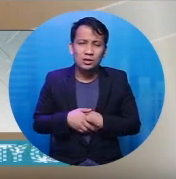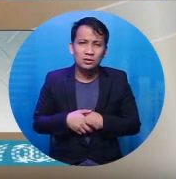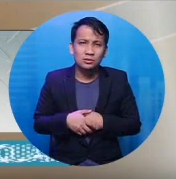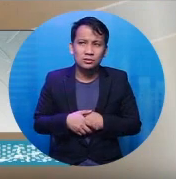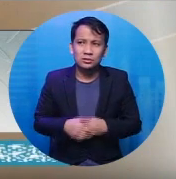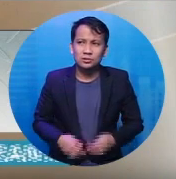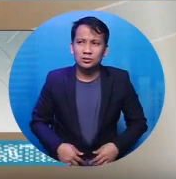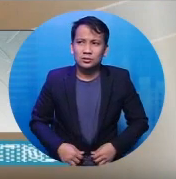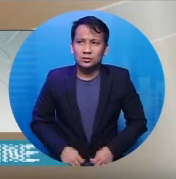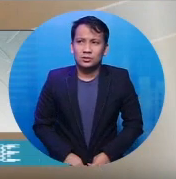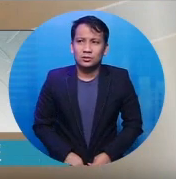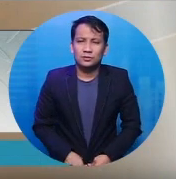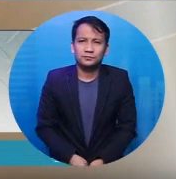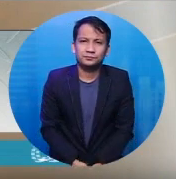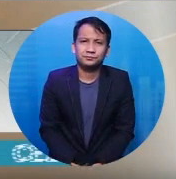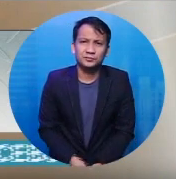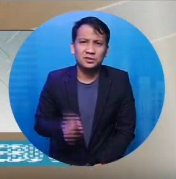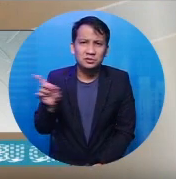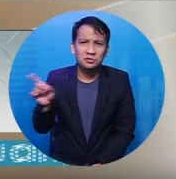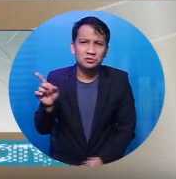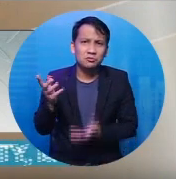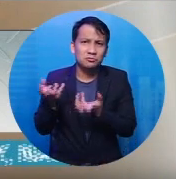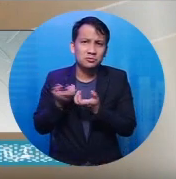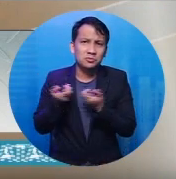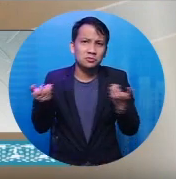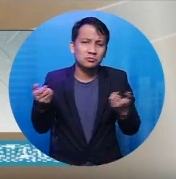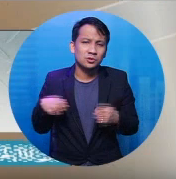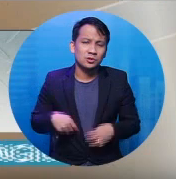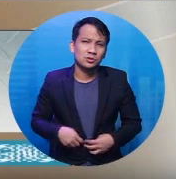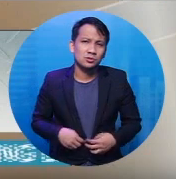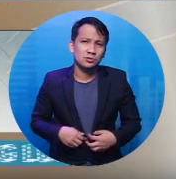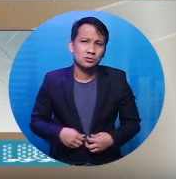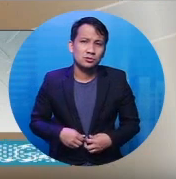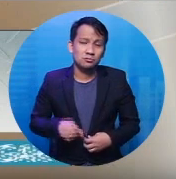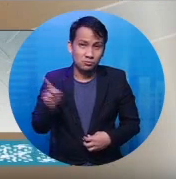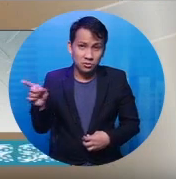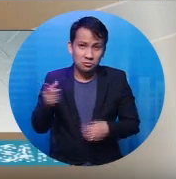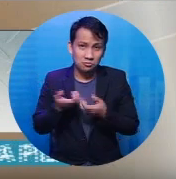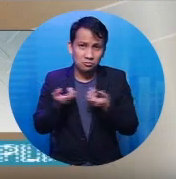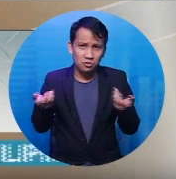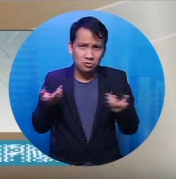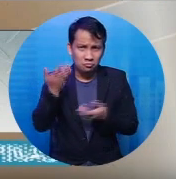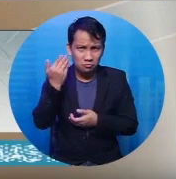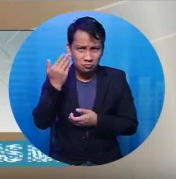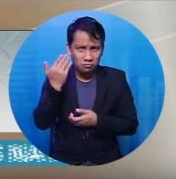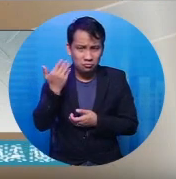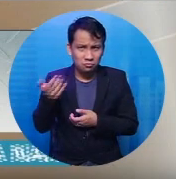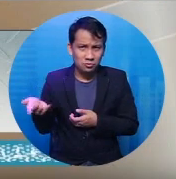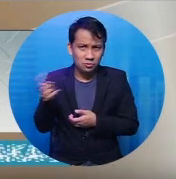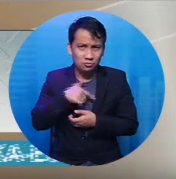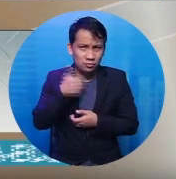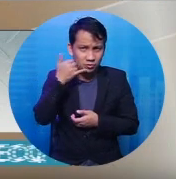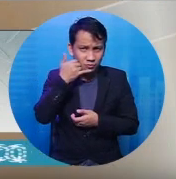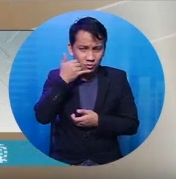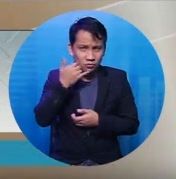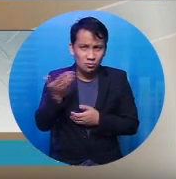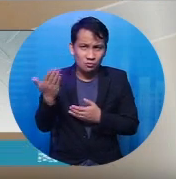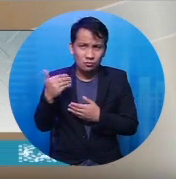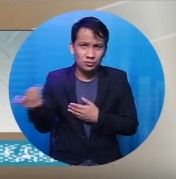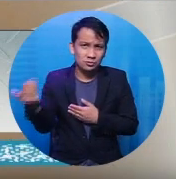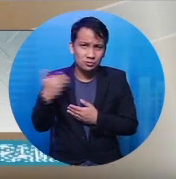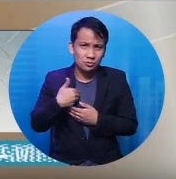Ay, siya nagkipaghiwalay sa akin, idol. Kung siya pong nagkipaghiwalay, bakit siya tumatawag sa amin? Bakit siya lumalapit sa